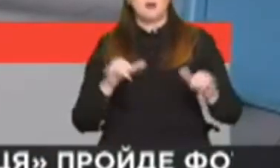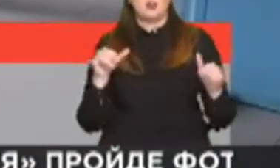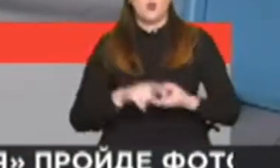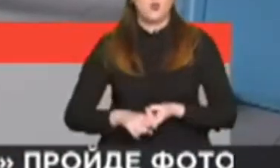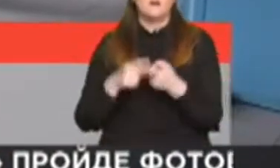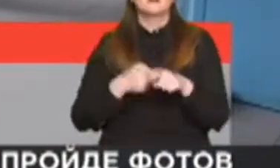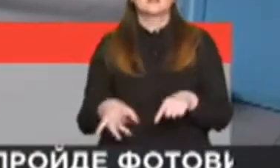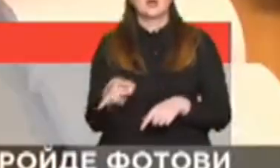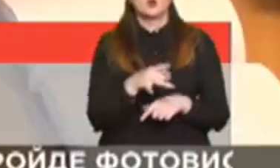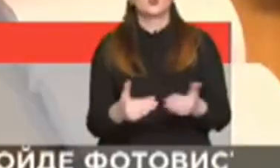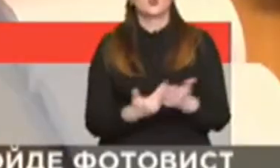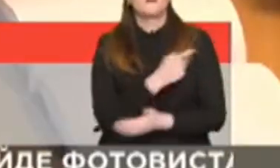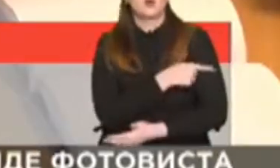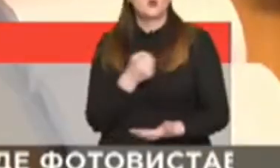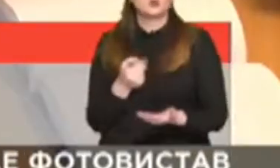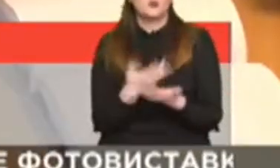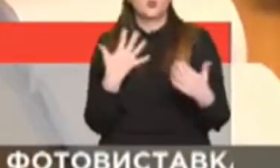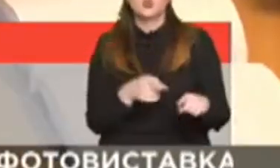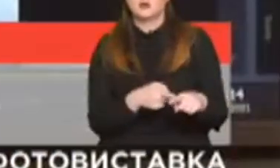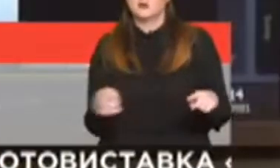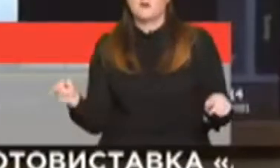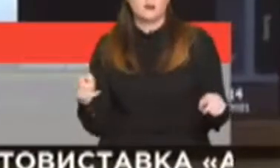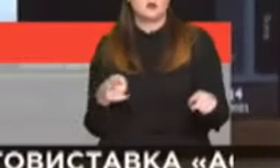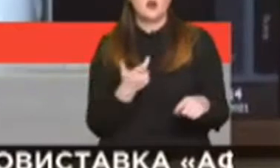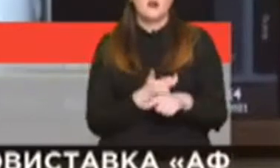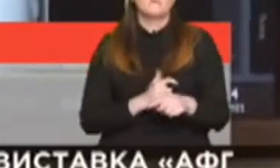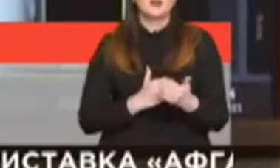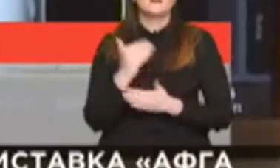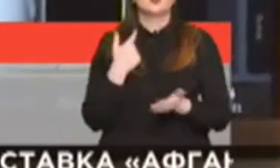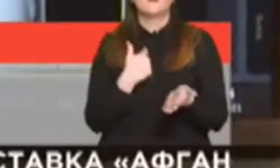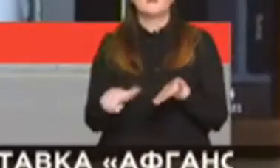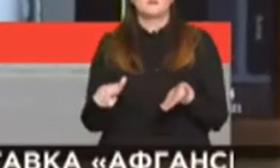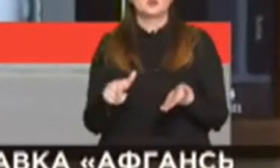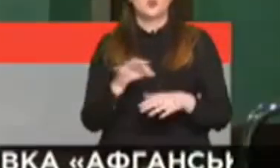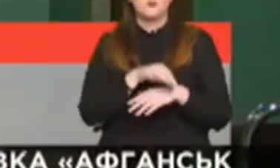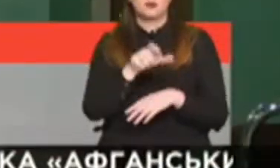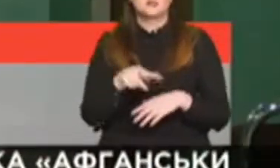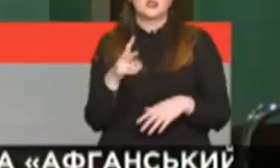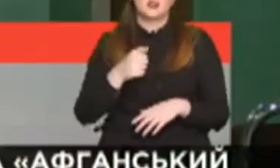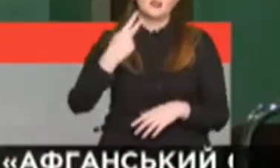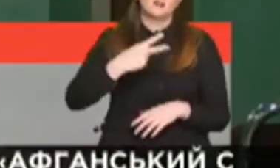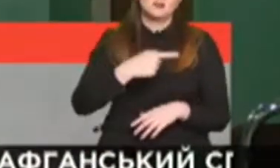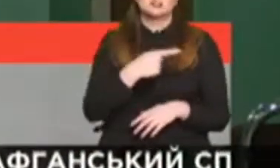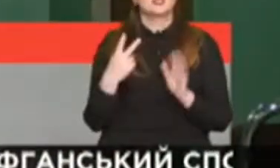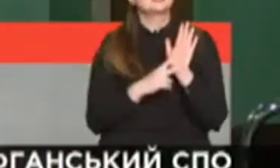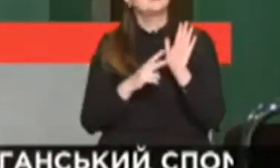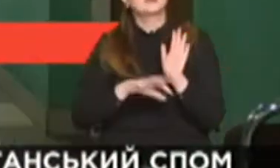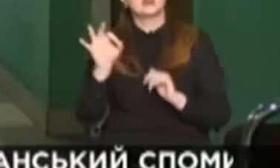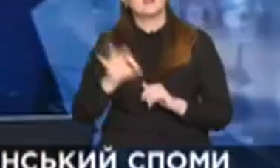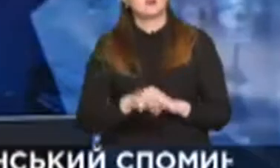У цих регіонах нові госпіталізації вже тривалий час перевищують виписку пацієнтів на